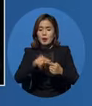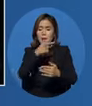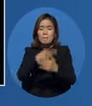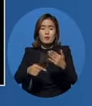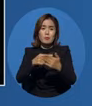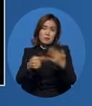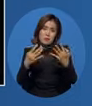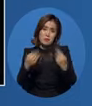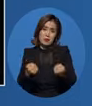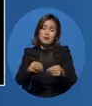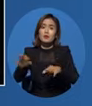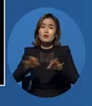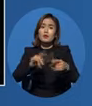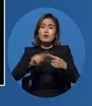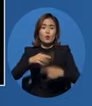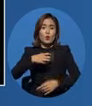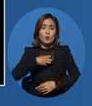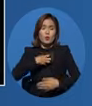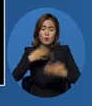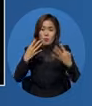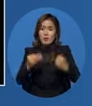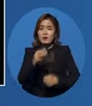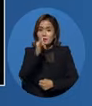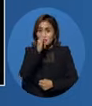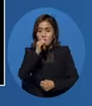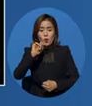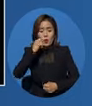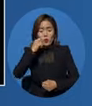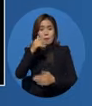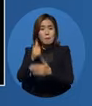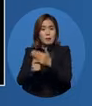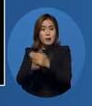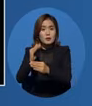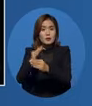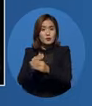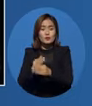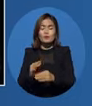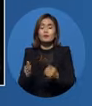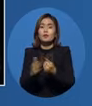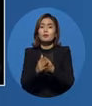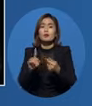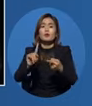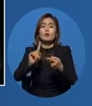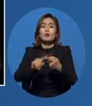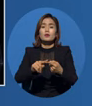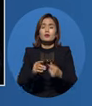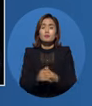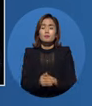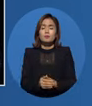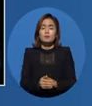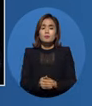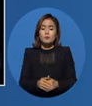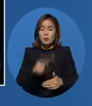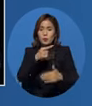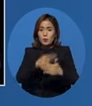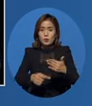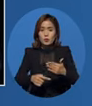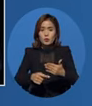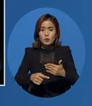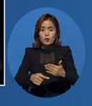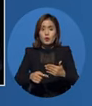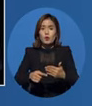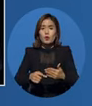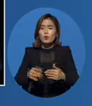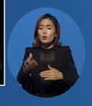많이 보고 경제 e 로 까지 가면서 어려움에 처한 그 인생이 있기 때문에 거기에 관련 자선은 손실보상 법도 하고